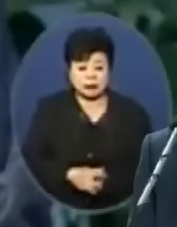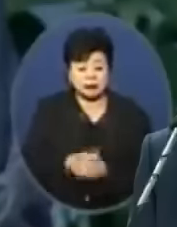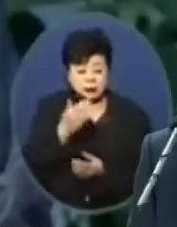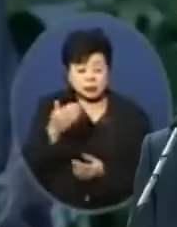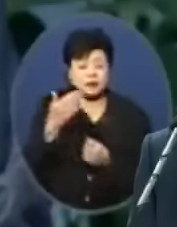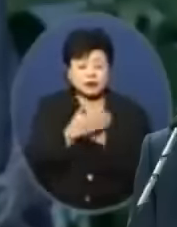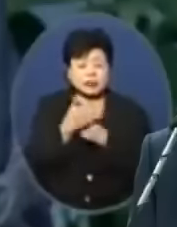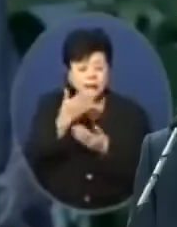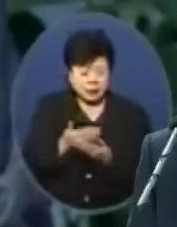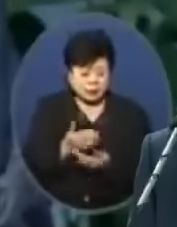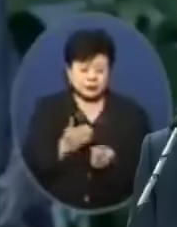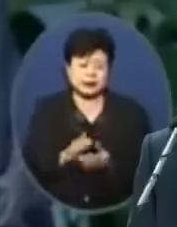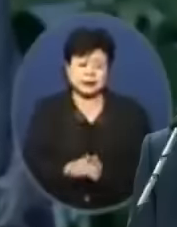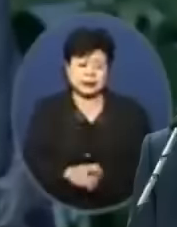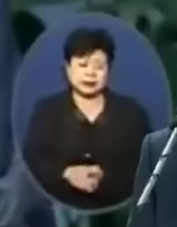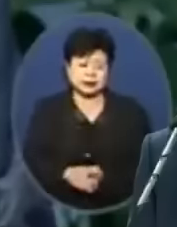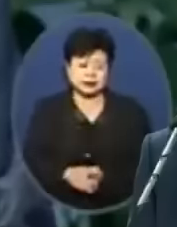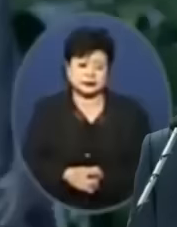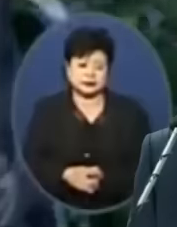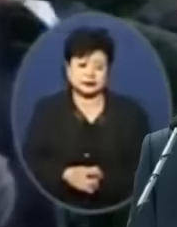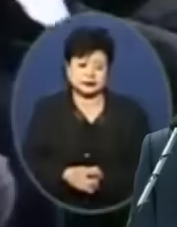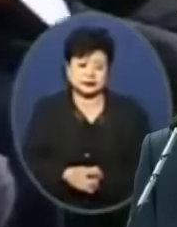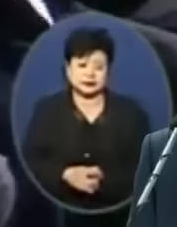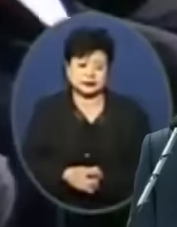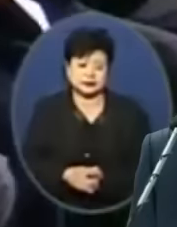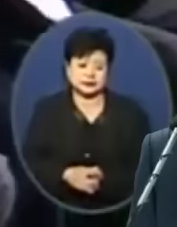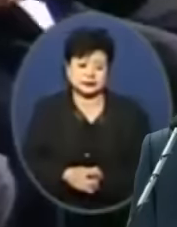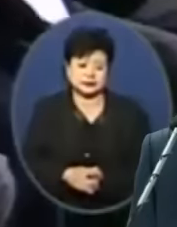여러분도 은혜를 받으세요. 은혜.